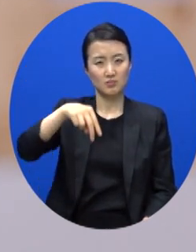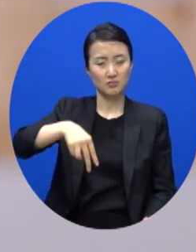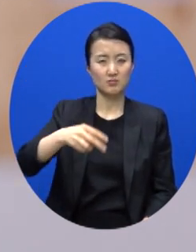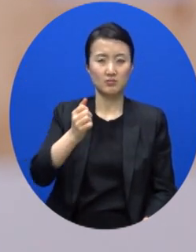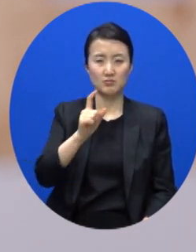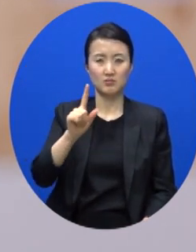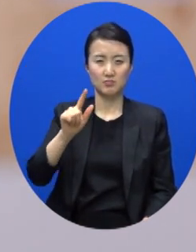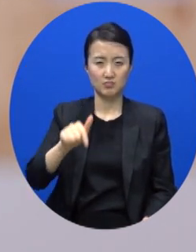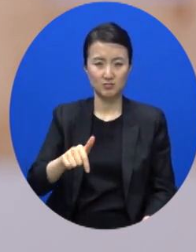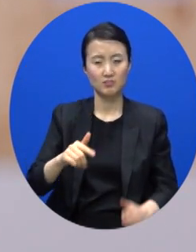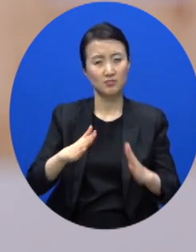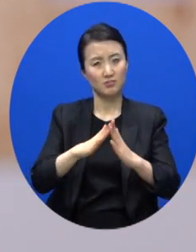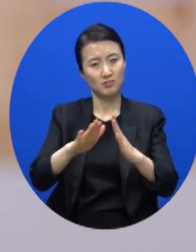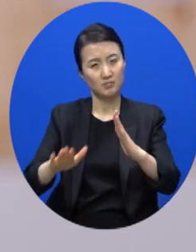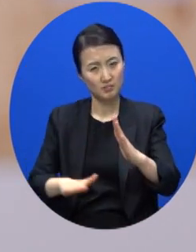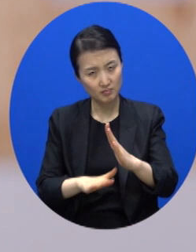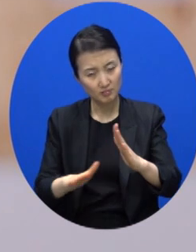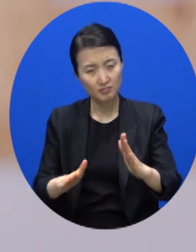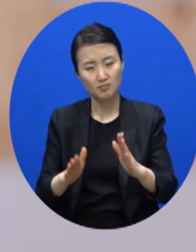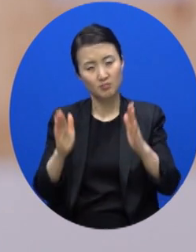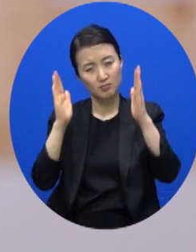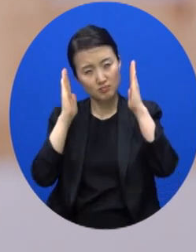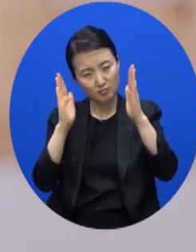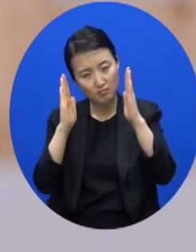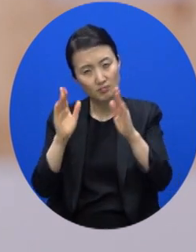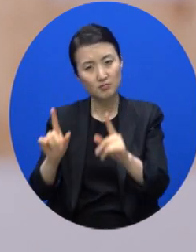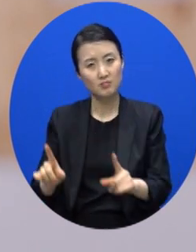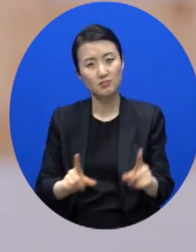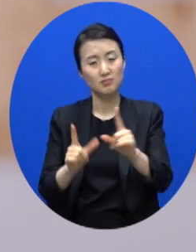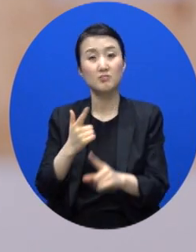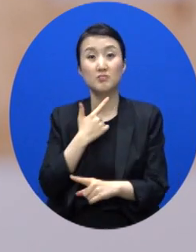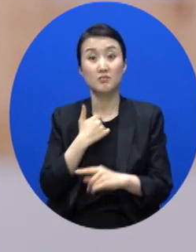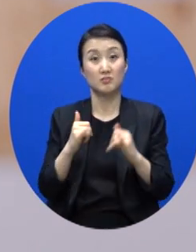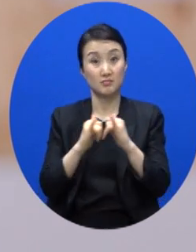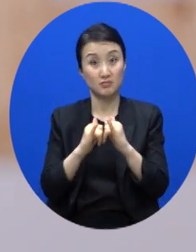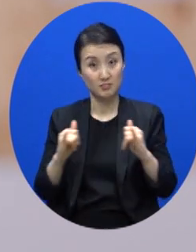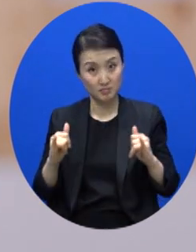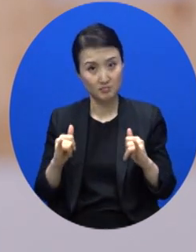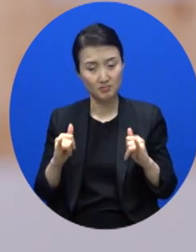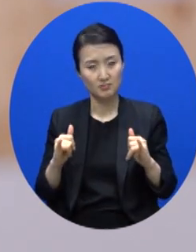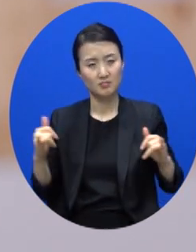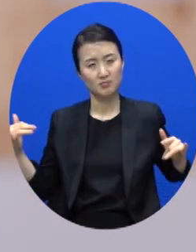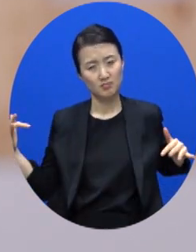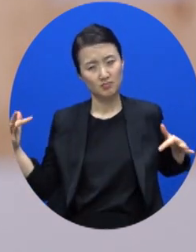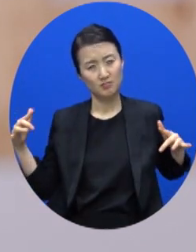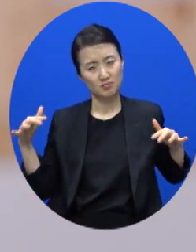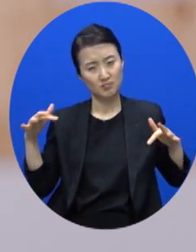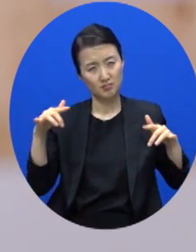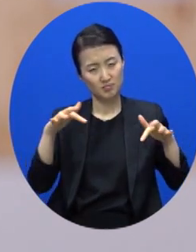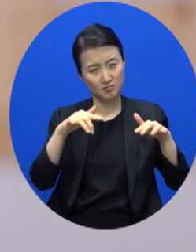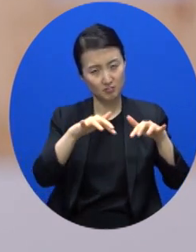공부하고 유학 집안의 가풍을 따라 생활하는 사람들이 민속촌에